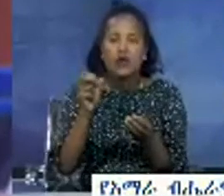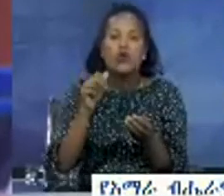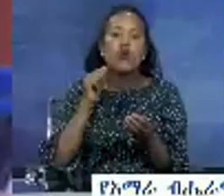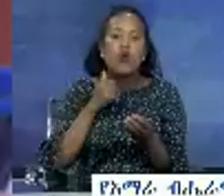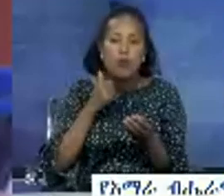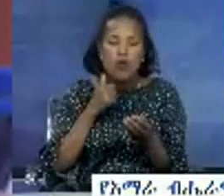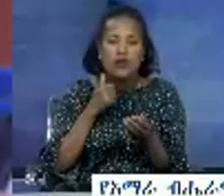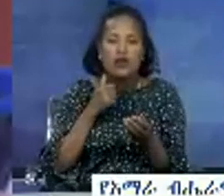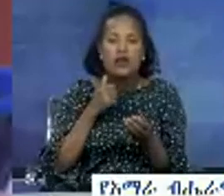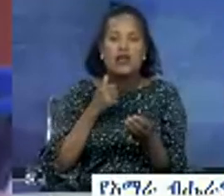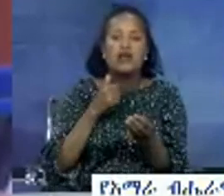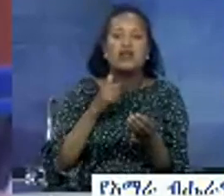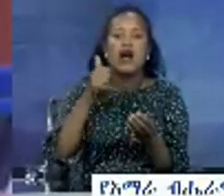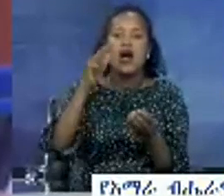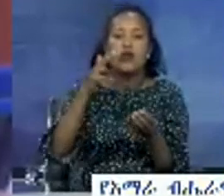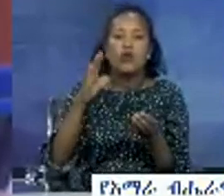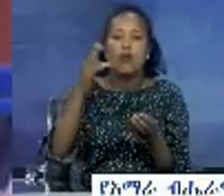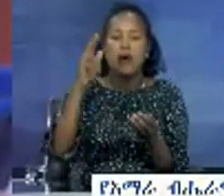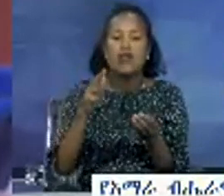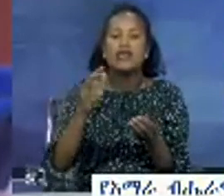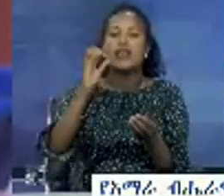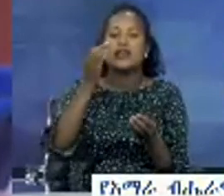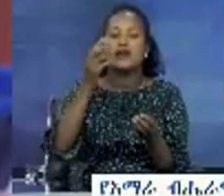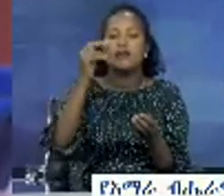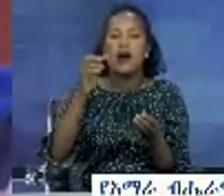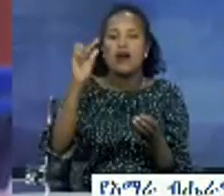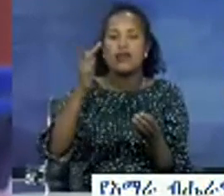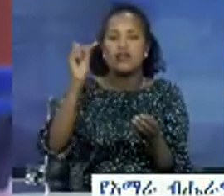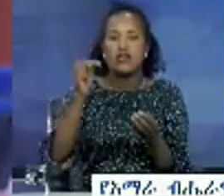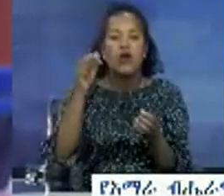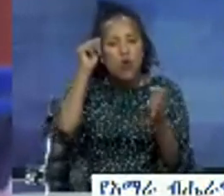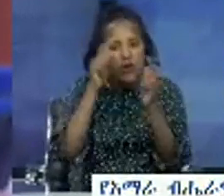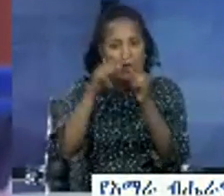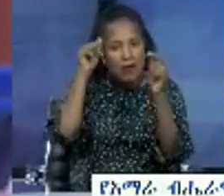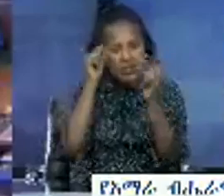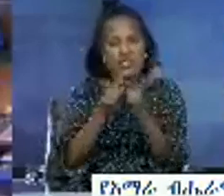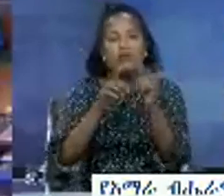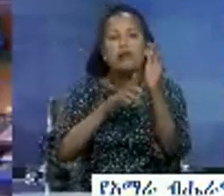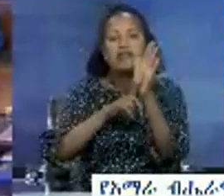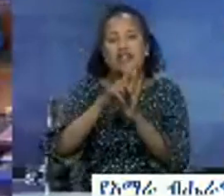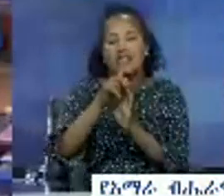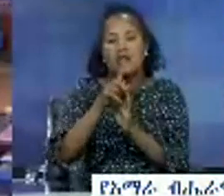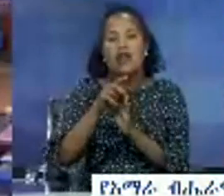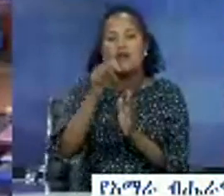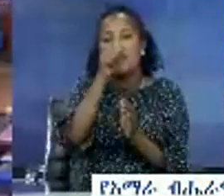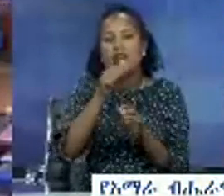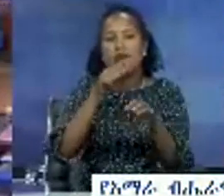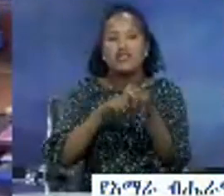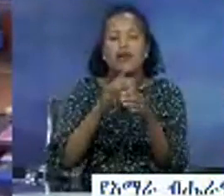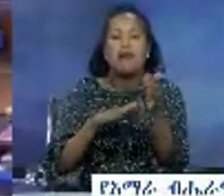የኦሮሞን፣ የአርጎባንና የቅማንትን ወንድማማችነት በማበልጸግ ከመቼውም ጊዜ